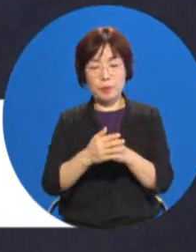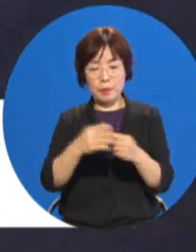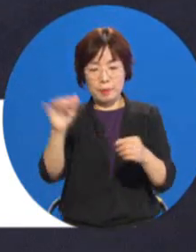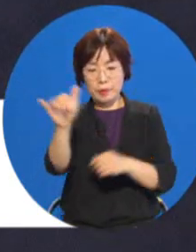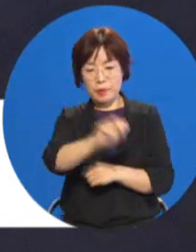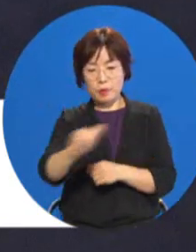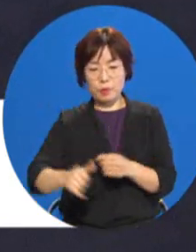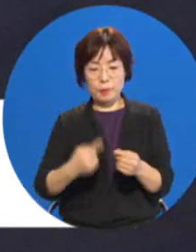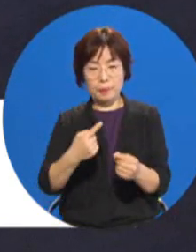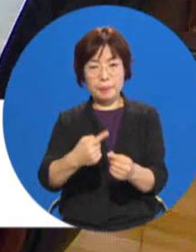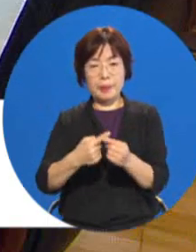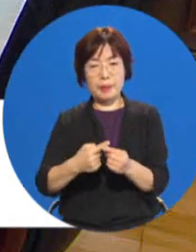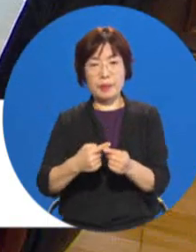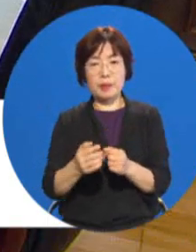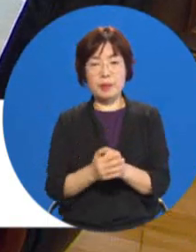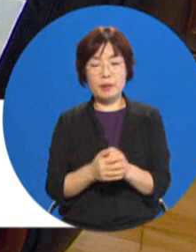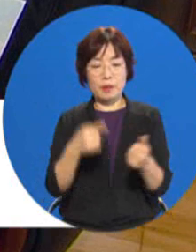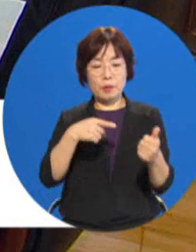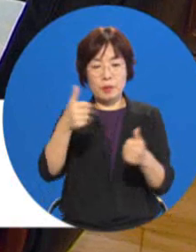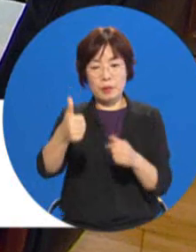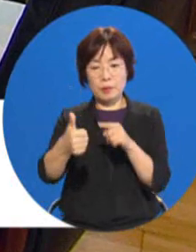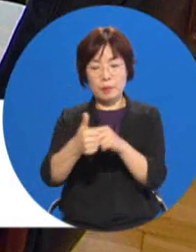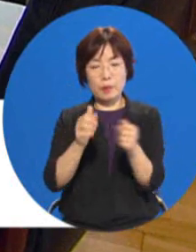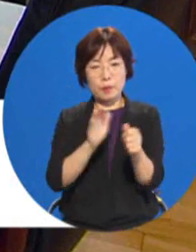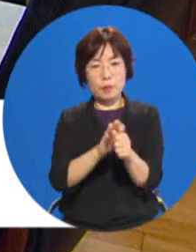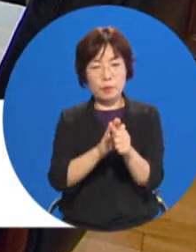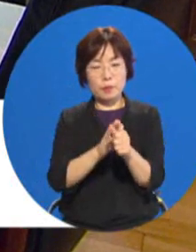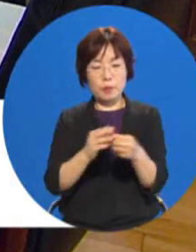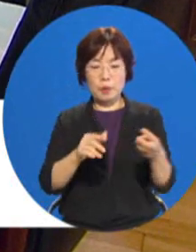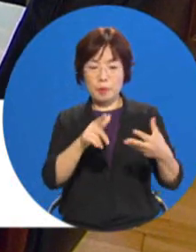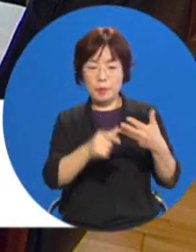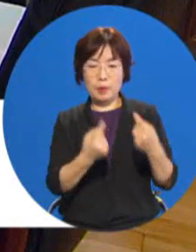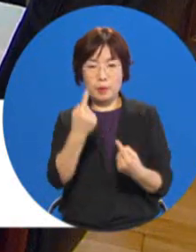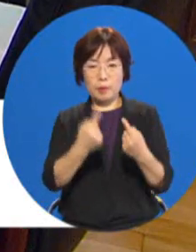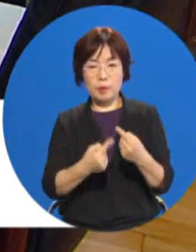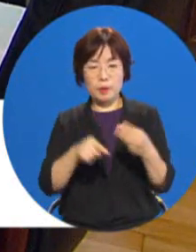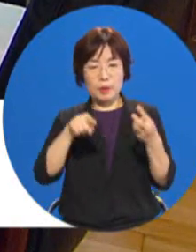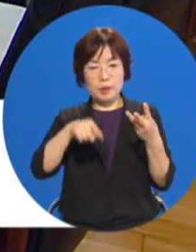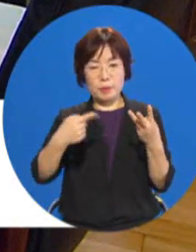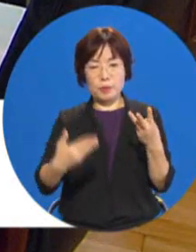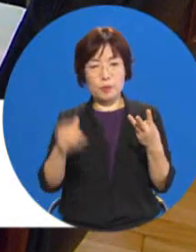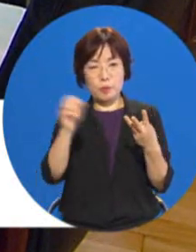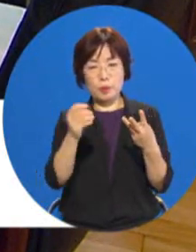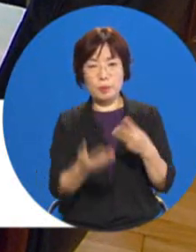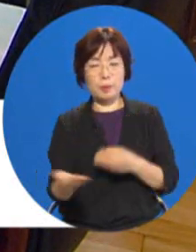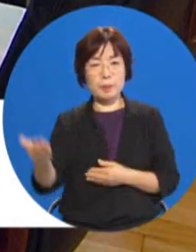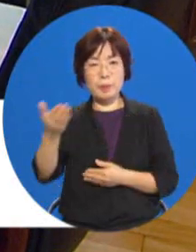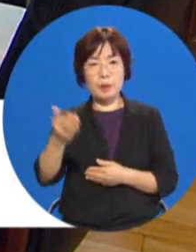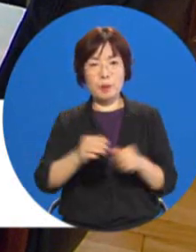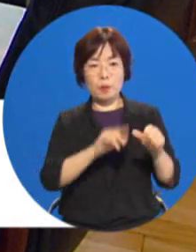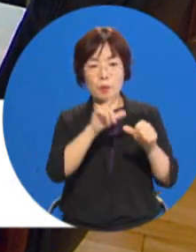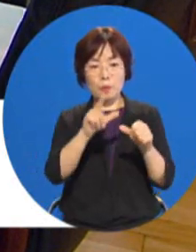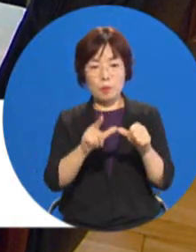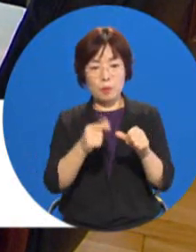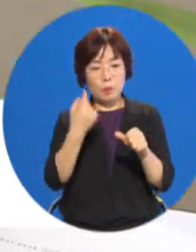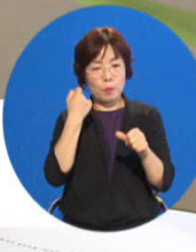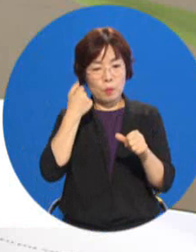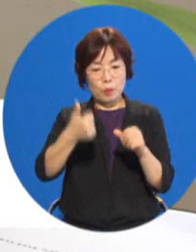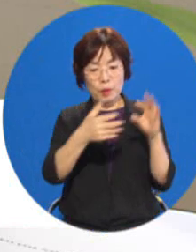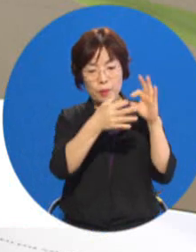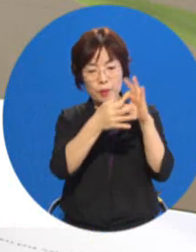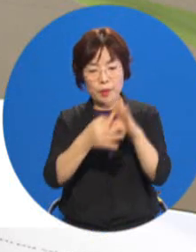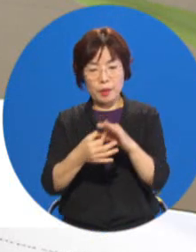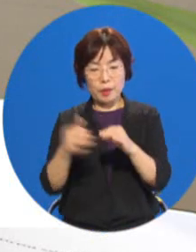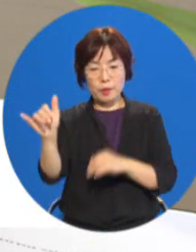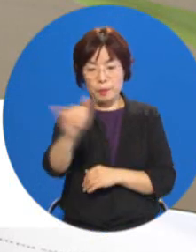1위를 차지했습니다. 장 교육감의 지지율은 전월보다 3.9%포인트가 오른 것이며 5개월 연속 전국 1위를